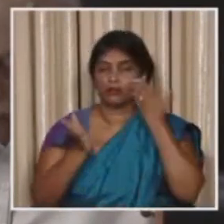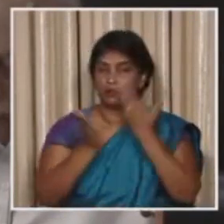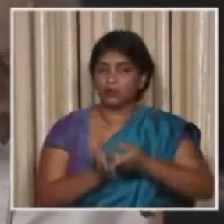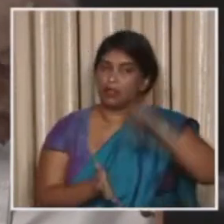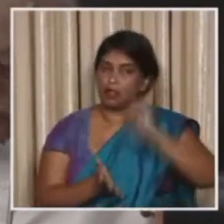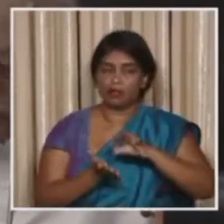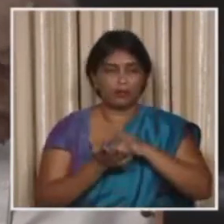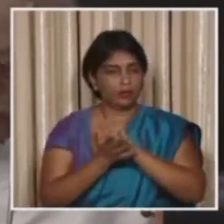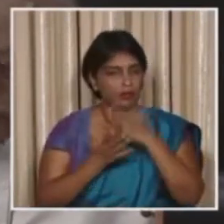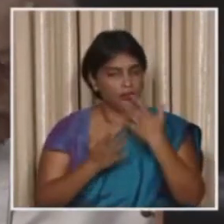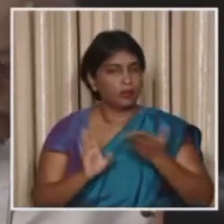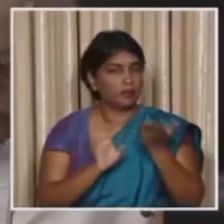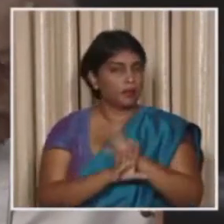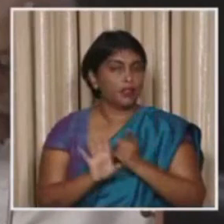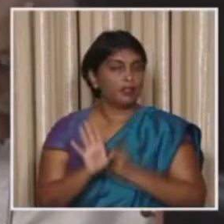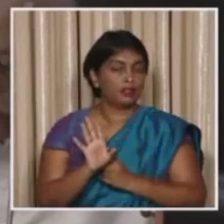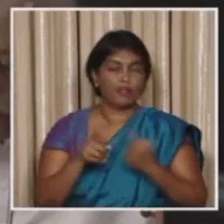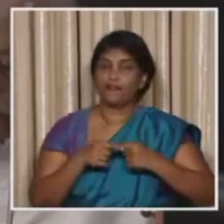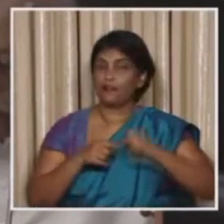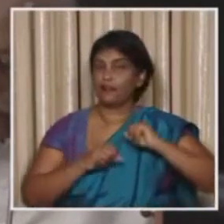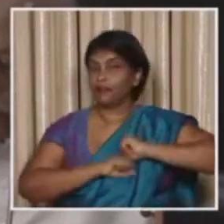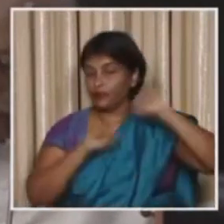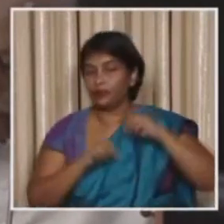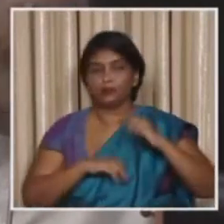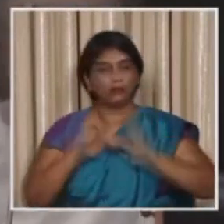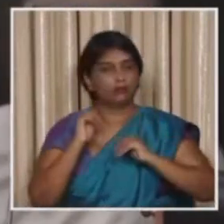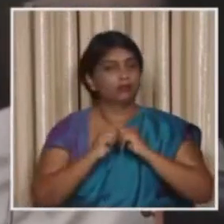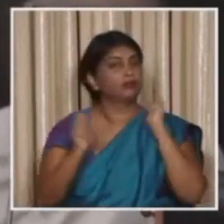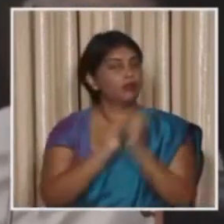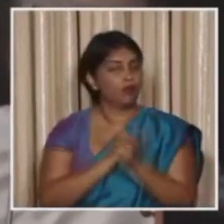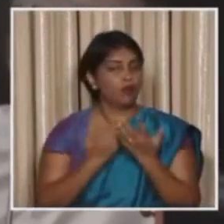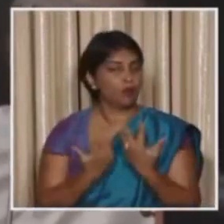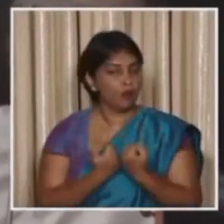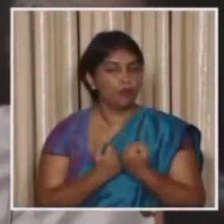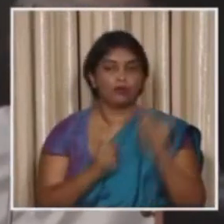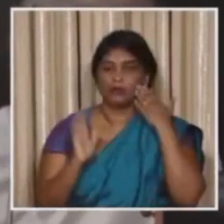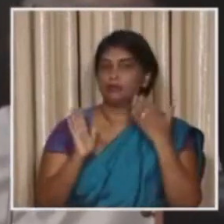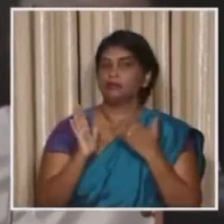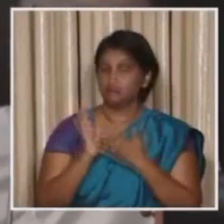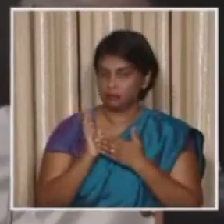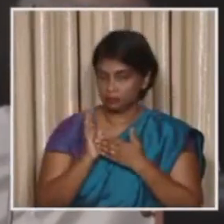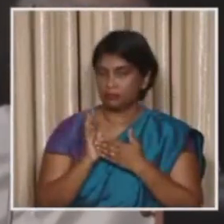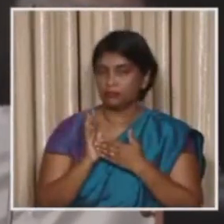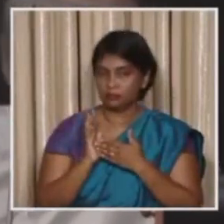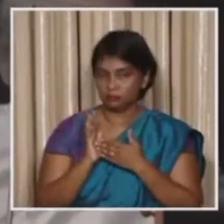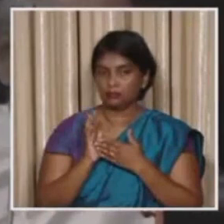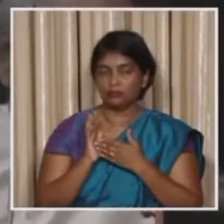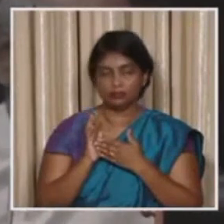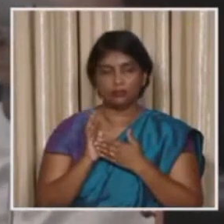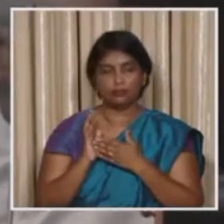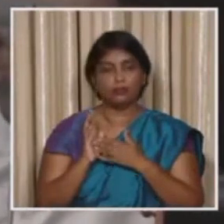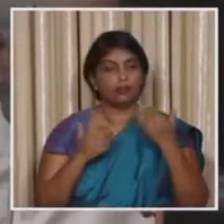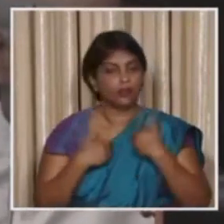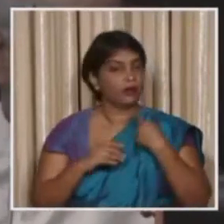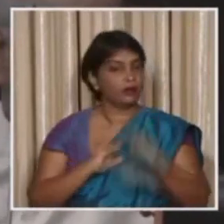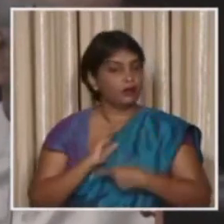සම්මත කරගත්තා. පසුගිය තරුණ විරෝධතාවලදී ක්‍රම වෙනසක් අවශ්‍යතාව දැඩිව අවධාරණය කෙරුණා.